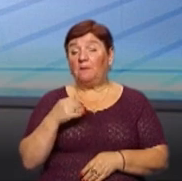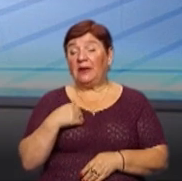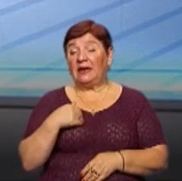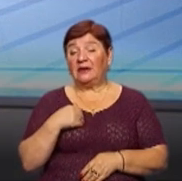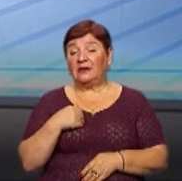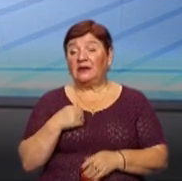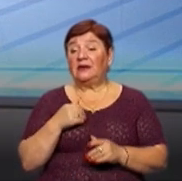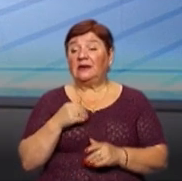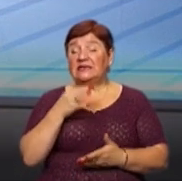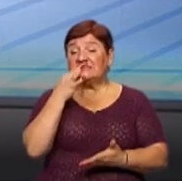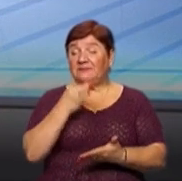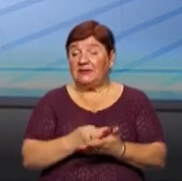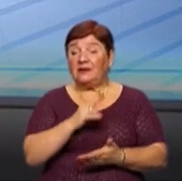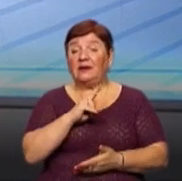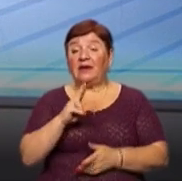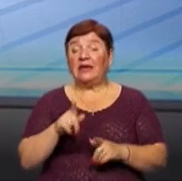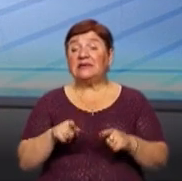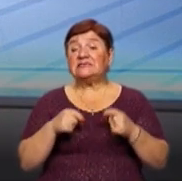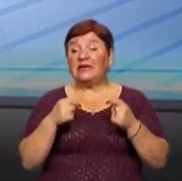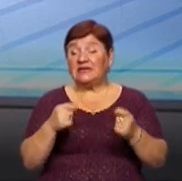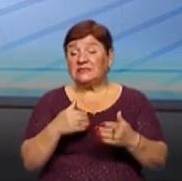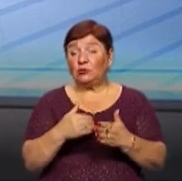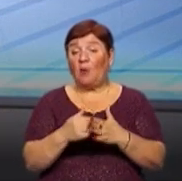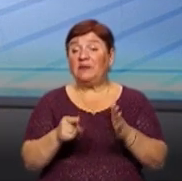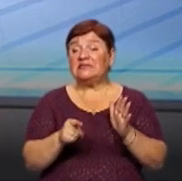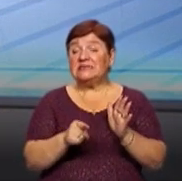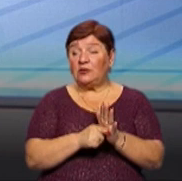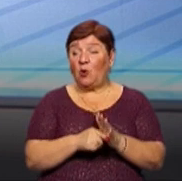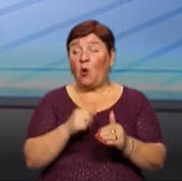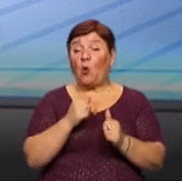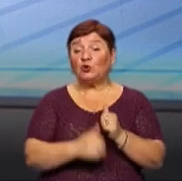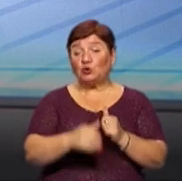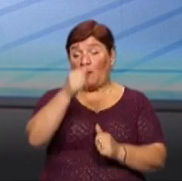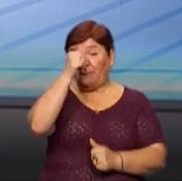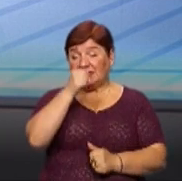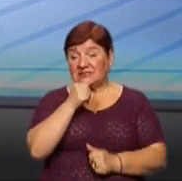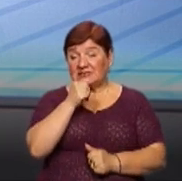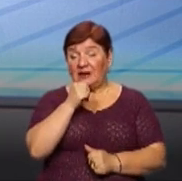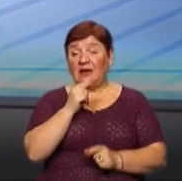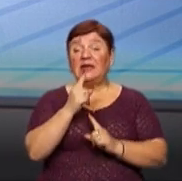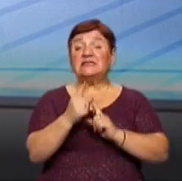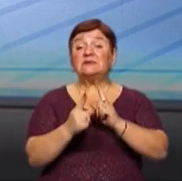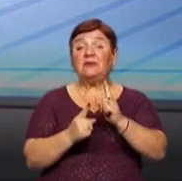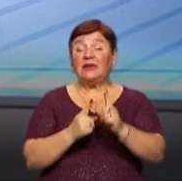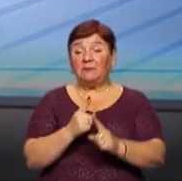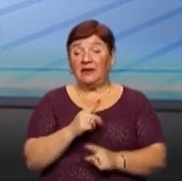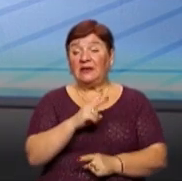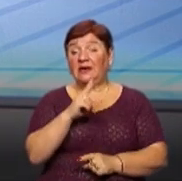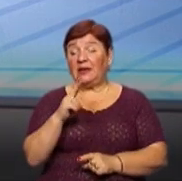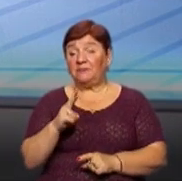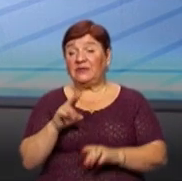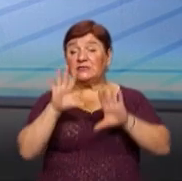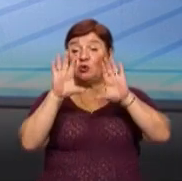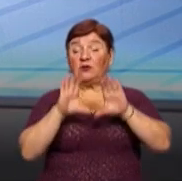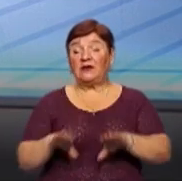знаємо, звіт, який здається, так, до пенсійного фонду, здавався кожного місяця. Змінами, які прийшли по національному законодавчому